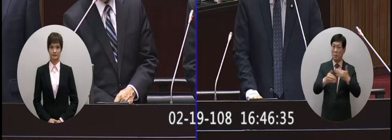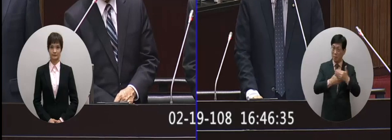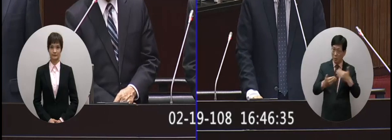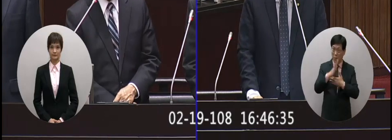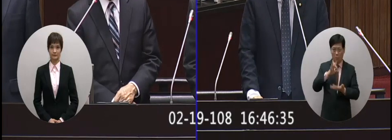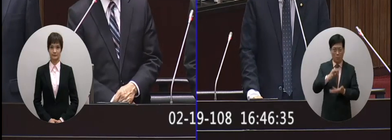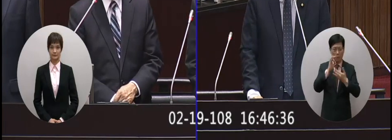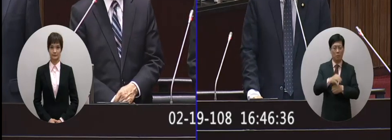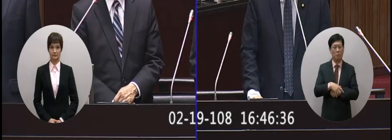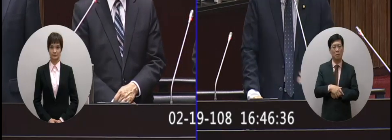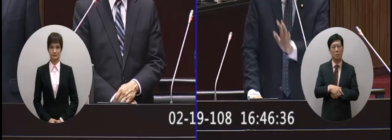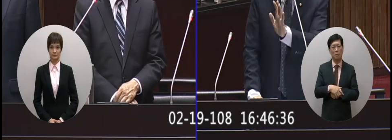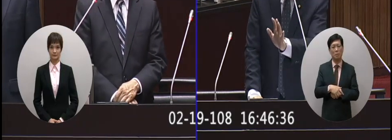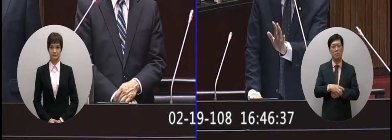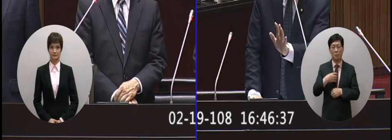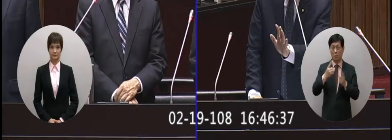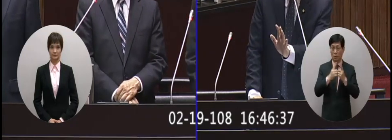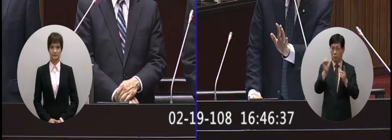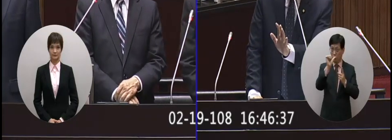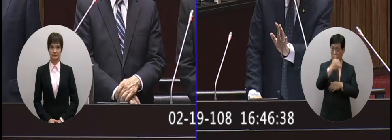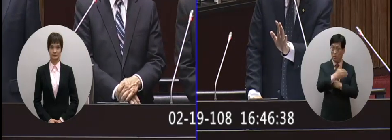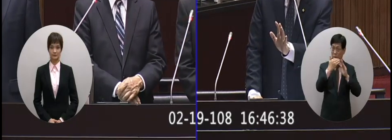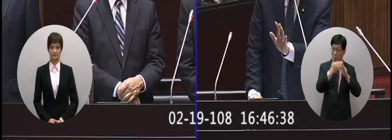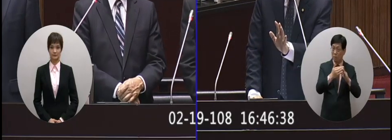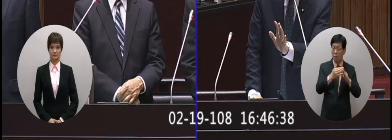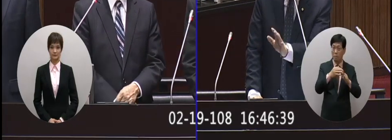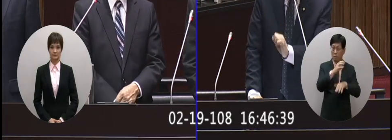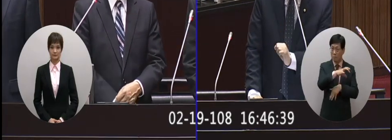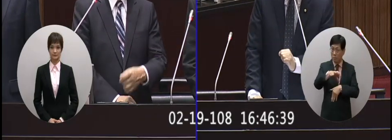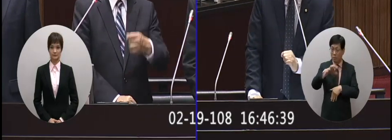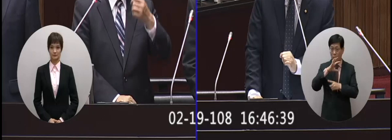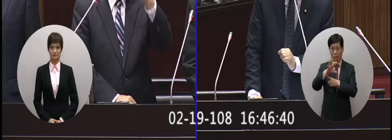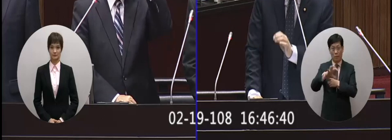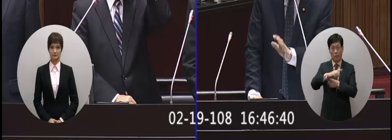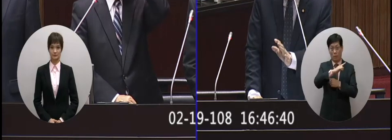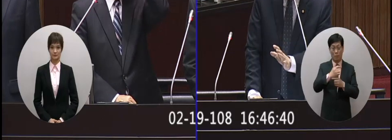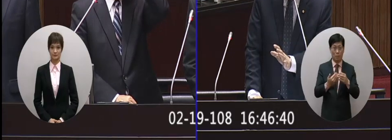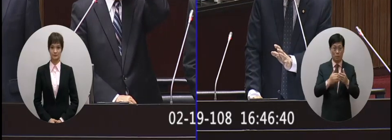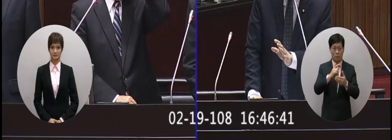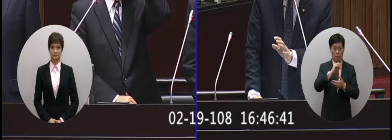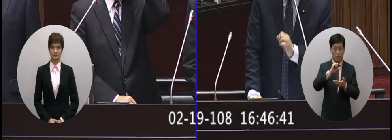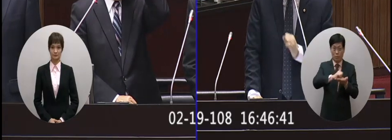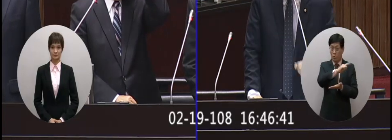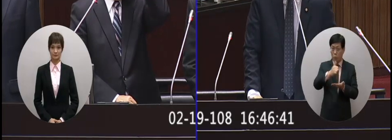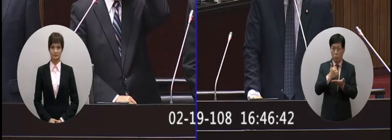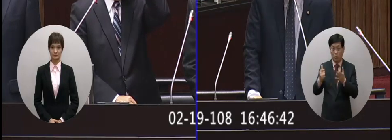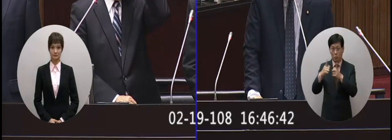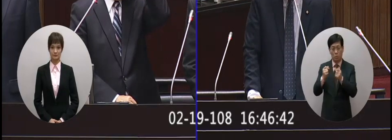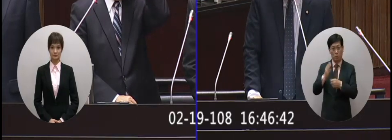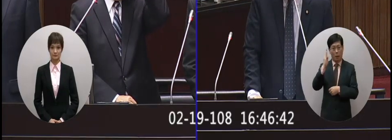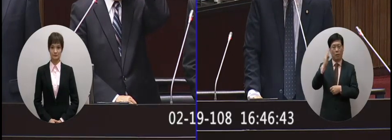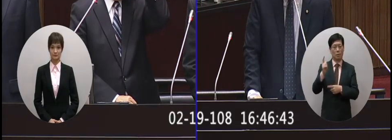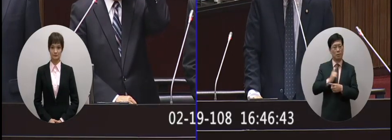是说他们对这个五个县市的这个农产品没有办法输往日本哈，他们觉得有点遗